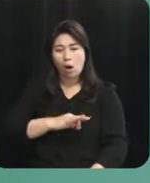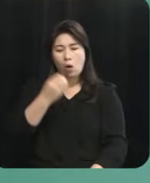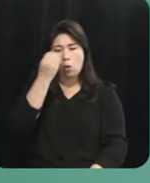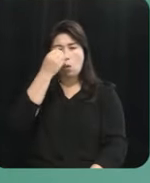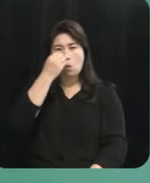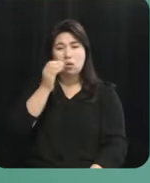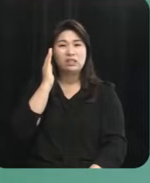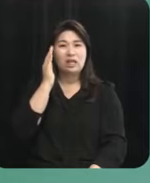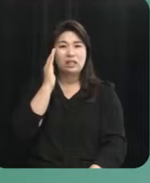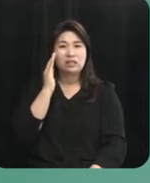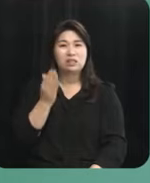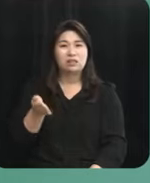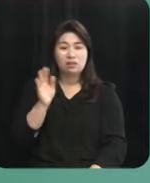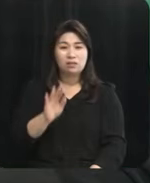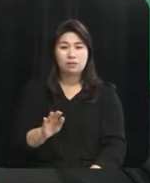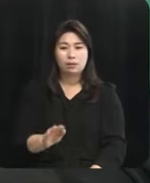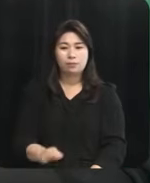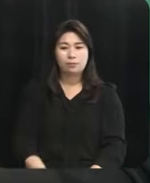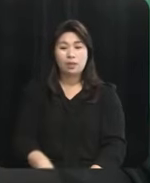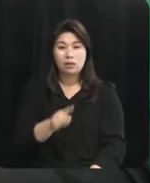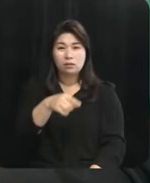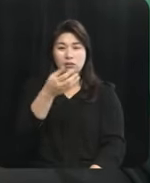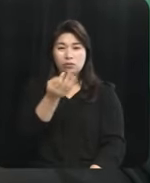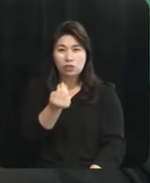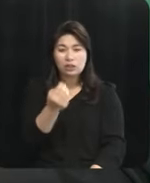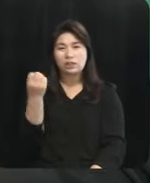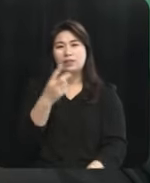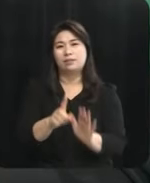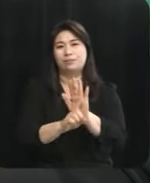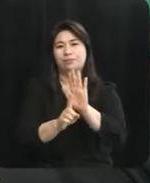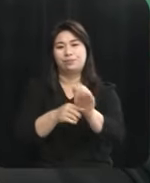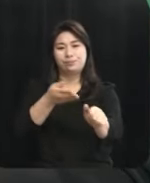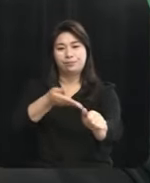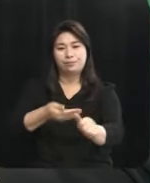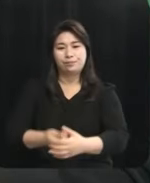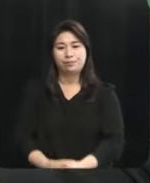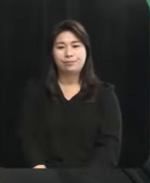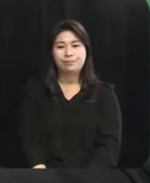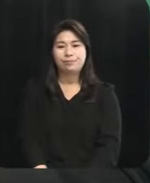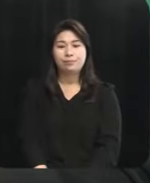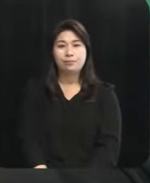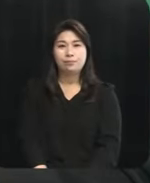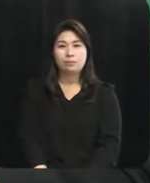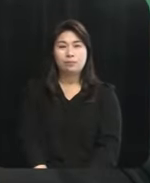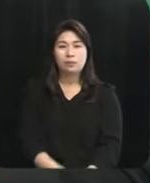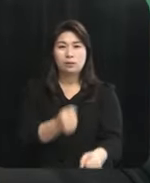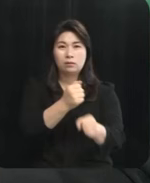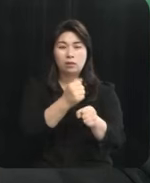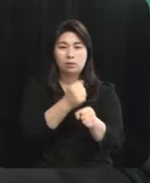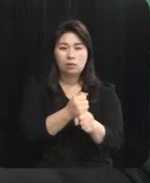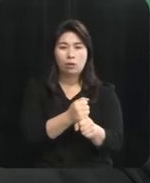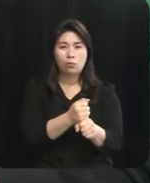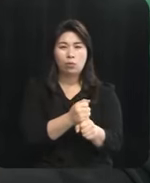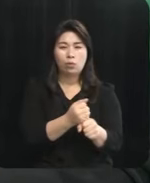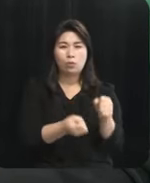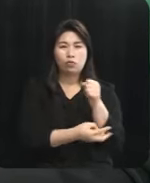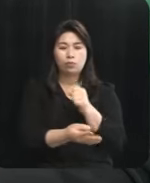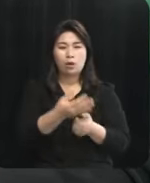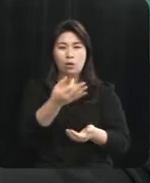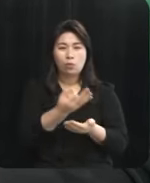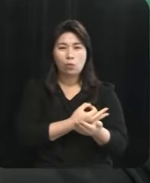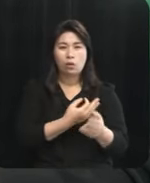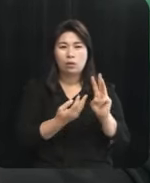수치를 이야기하셨습니다 그 수치 다시 한번 말씀해 주시죠 생산 유발 효과 3조 9천억